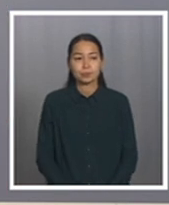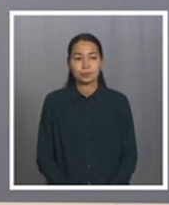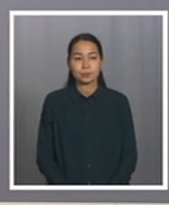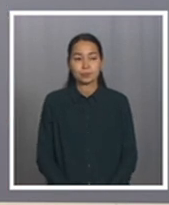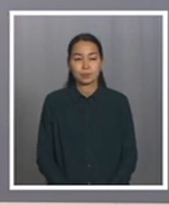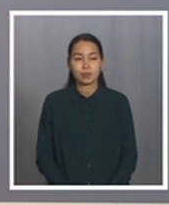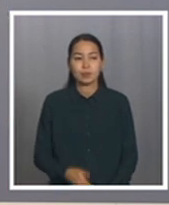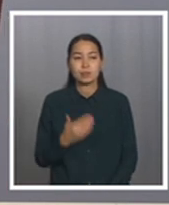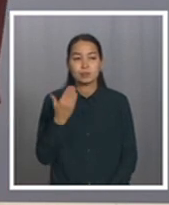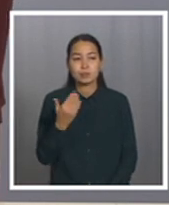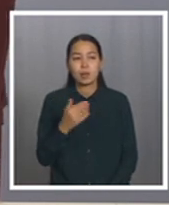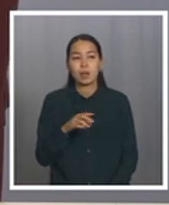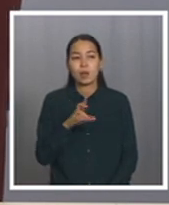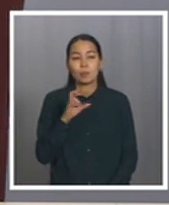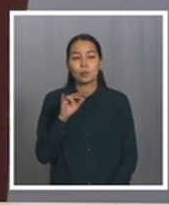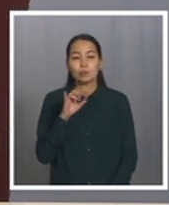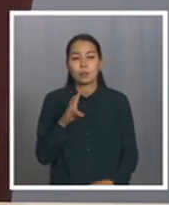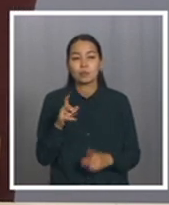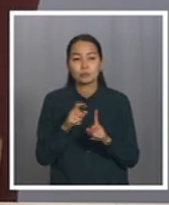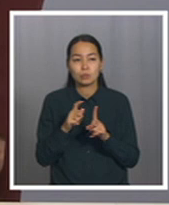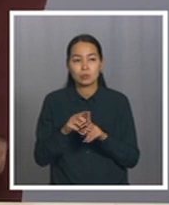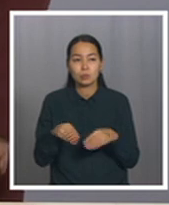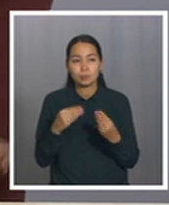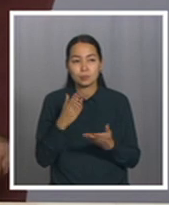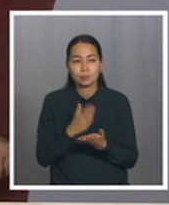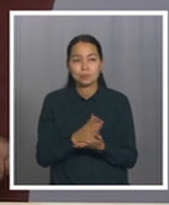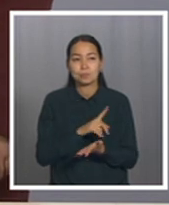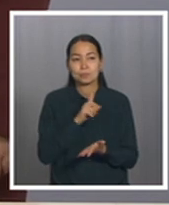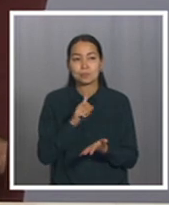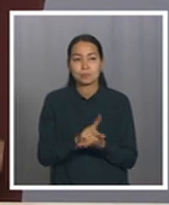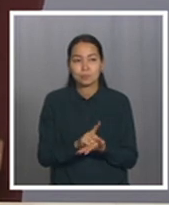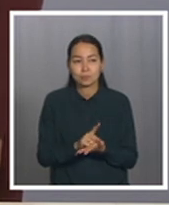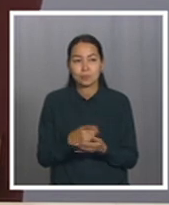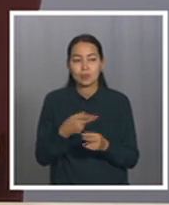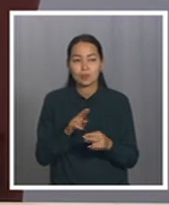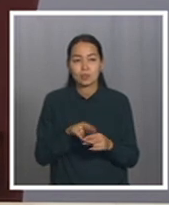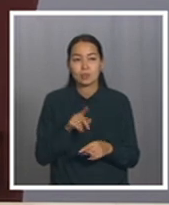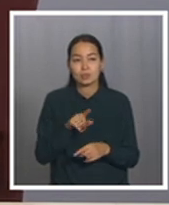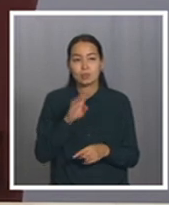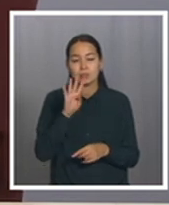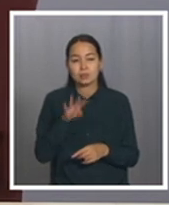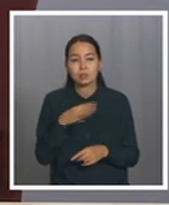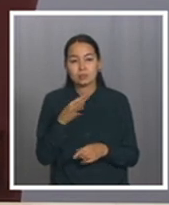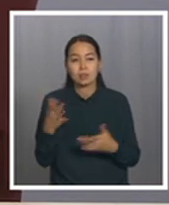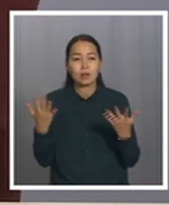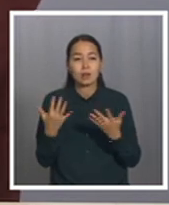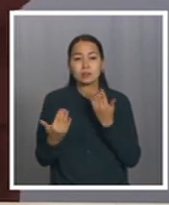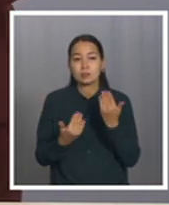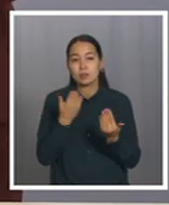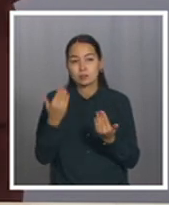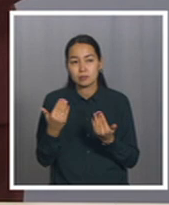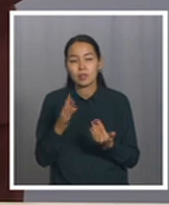Сіздерге будан сөздер берілген. Міндеттеріңіз мына салалардың қайсына жататынын анықтап,